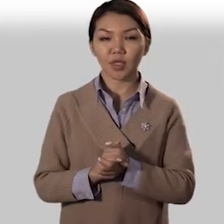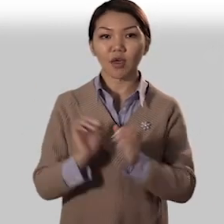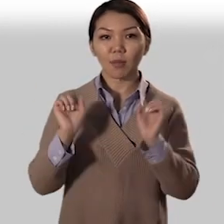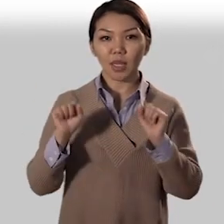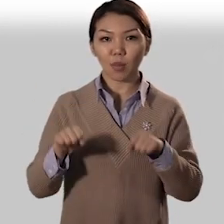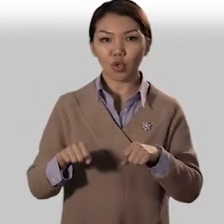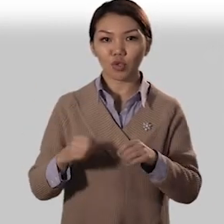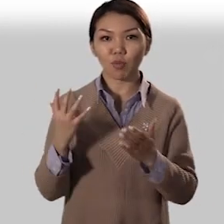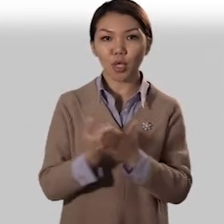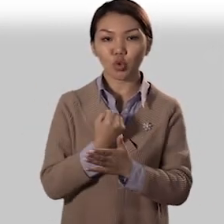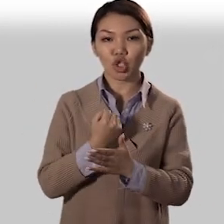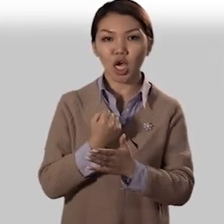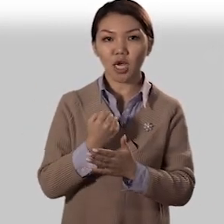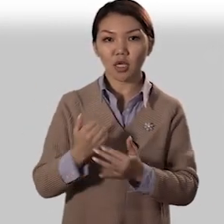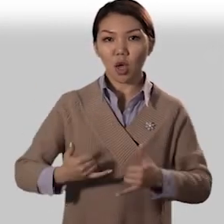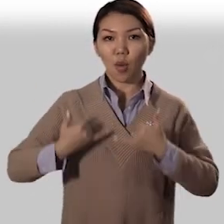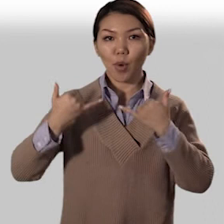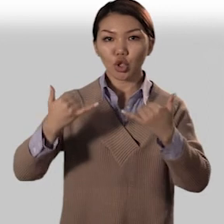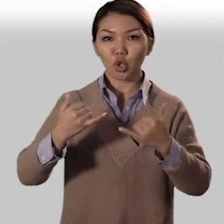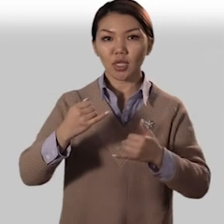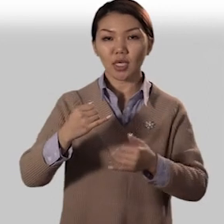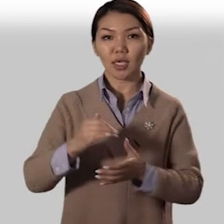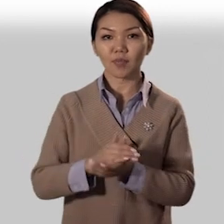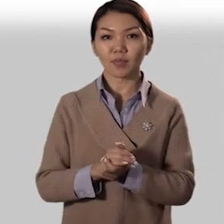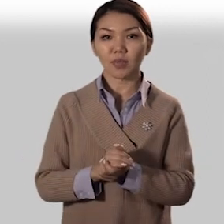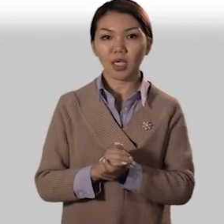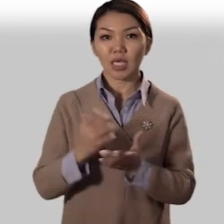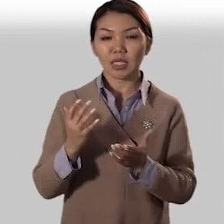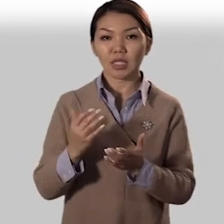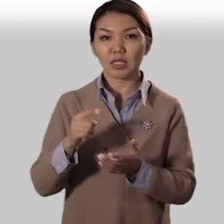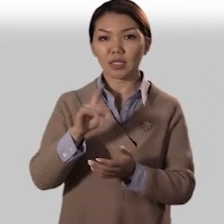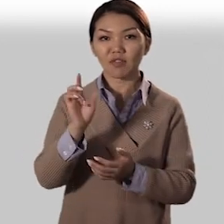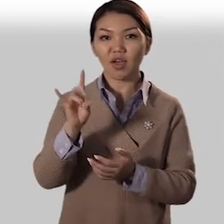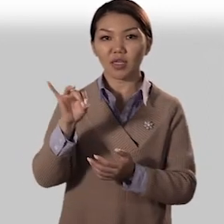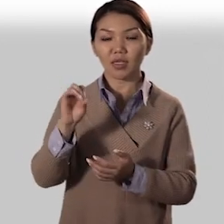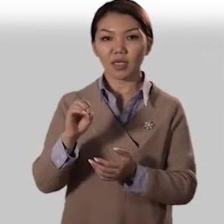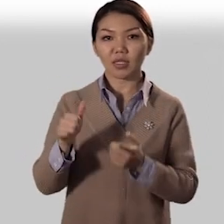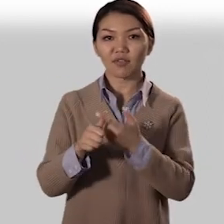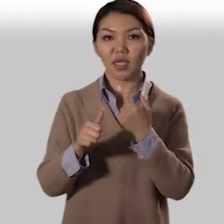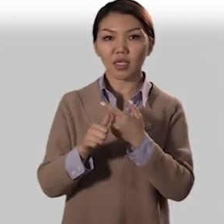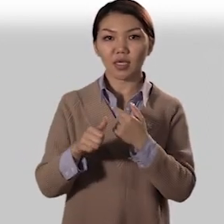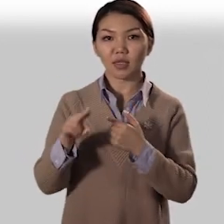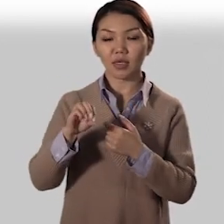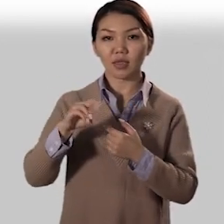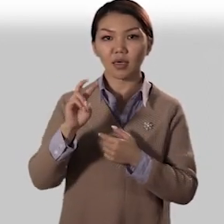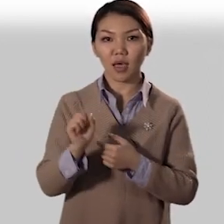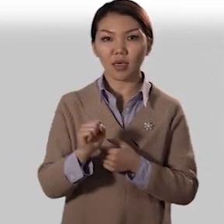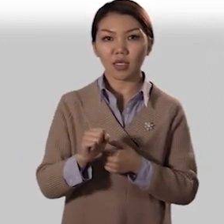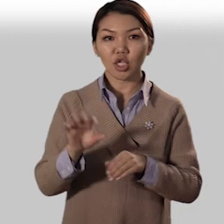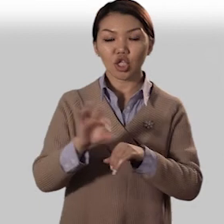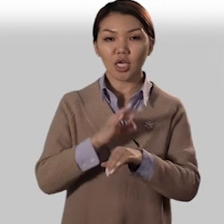получает почетное звание датка и женится на алой sky красавицы курманжан